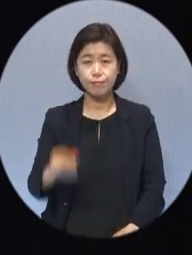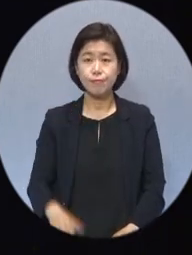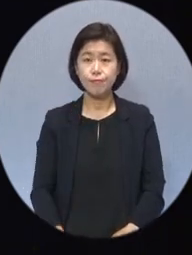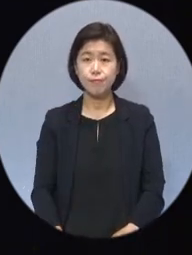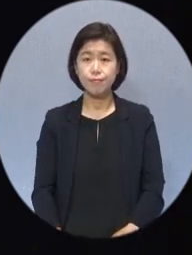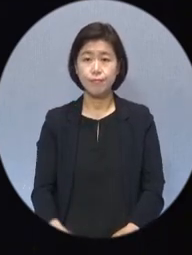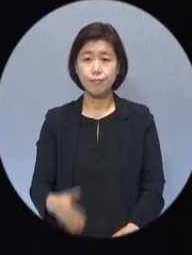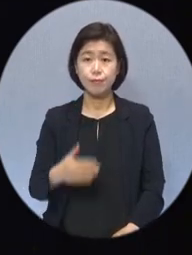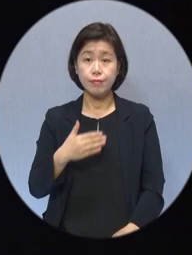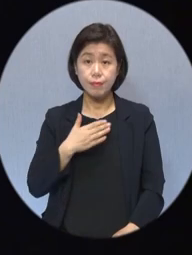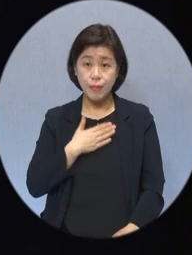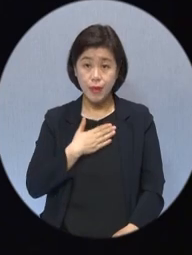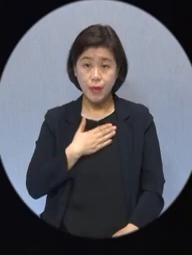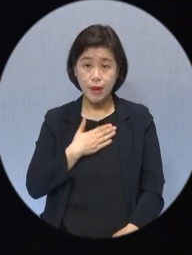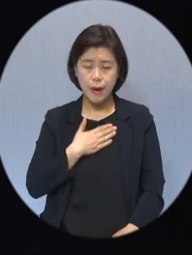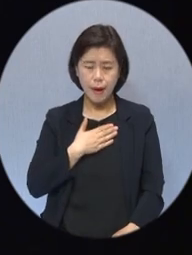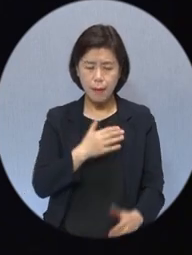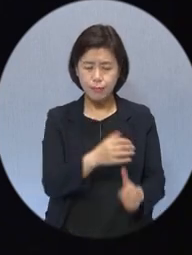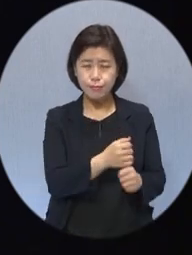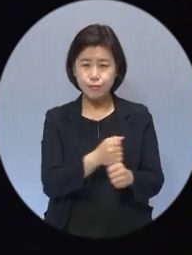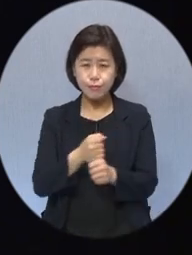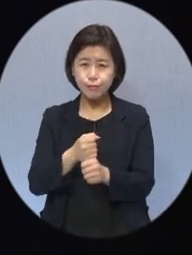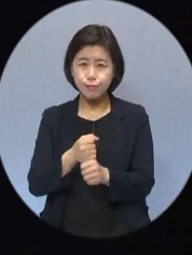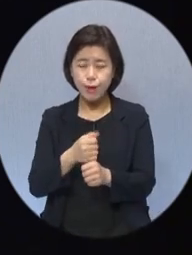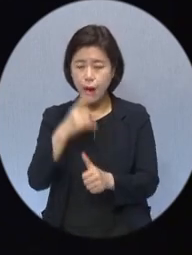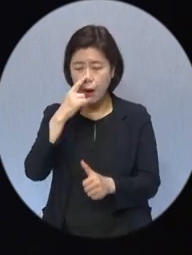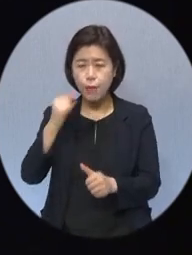나를 잡아 끌던 어머니의 손이